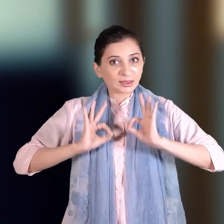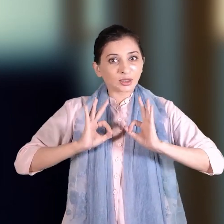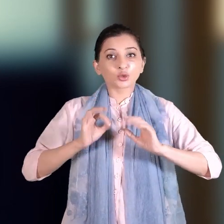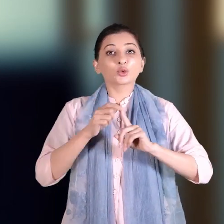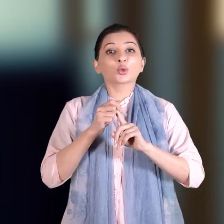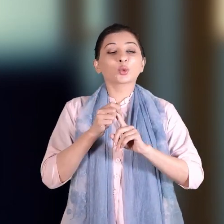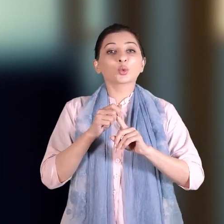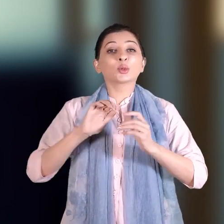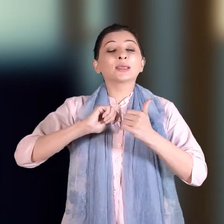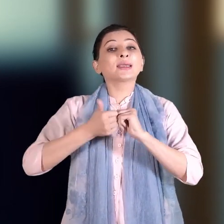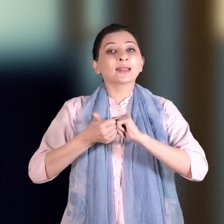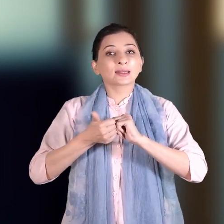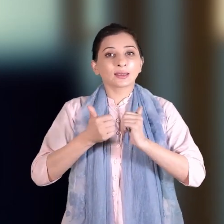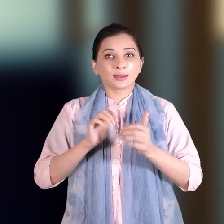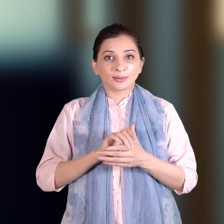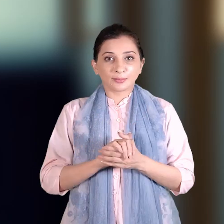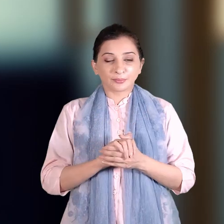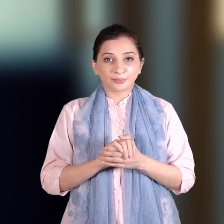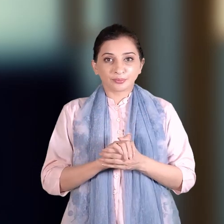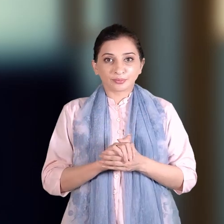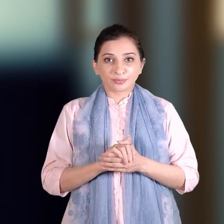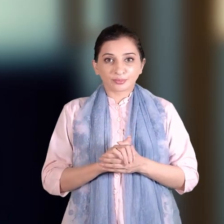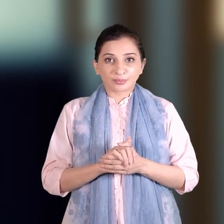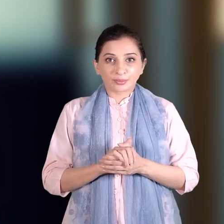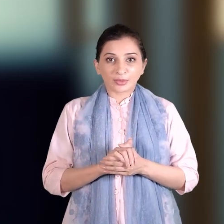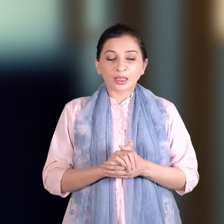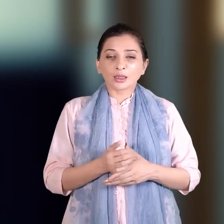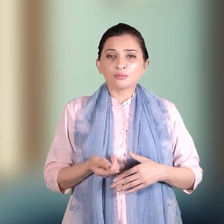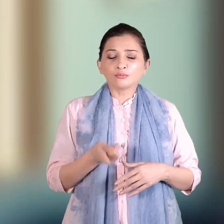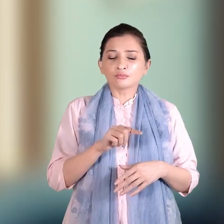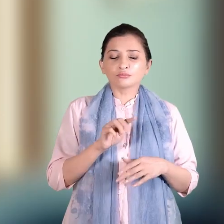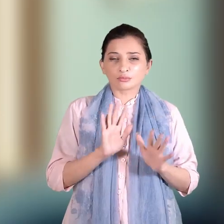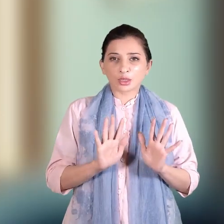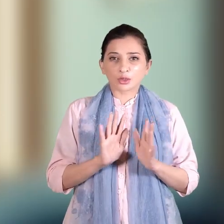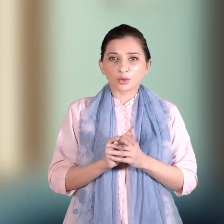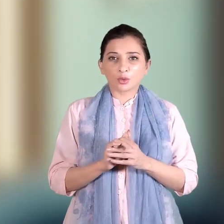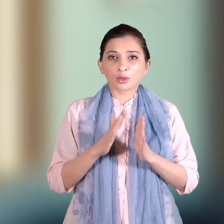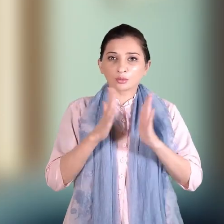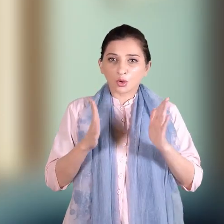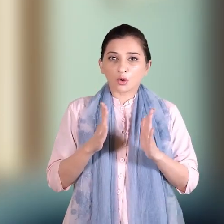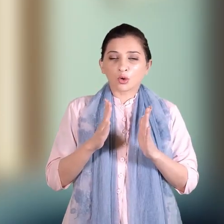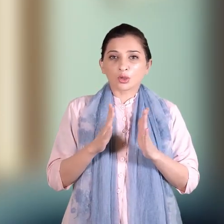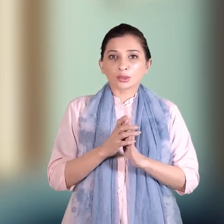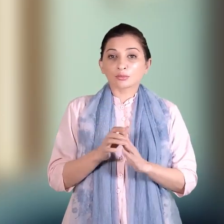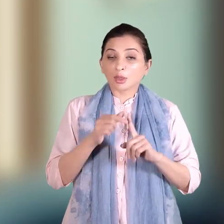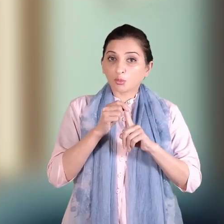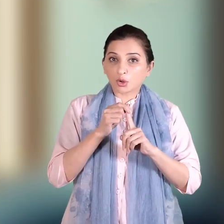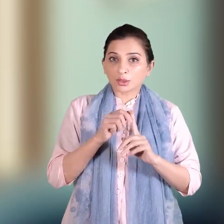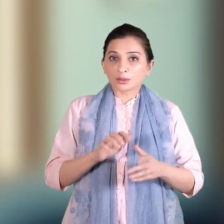It's important to do those things that bring you joy. एक और बहुत